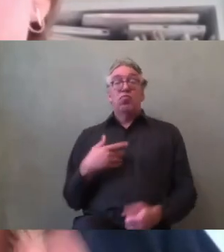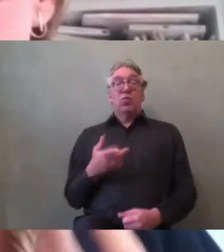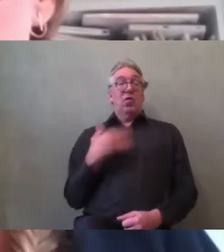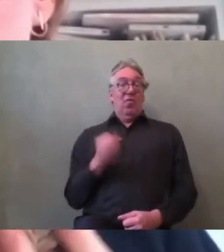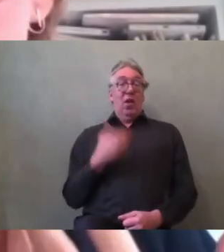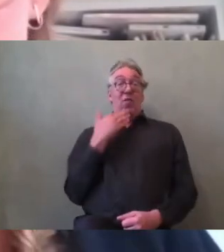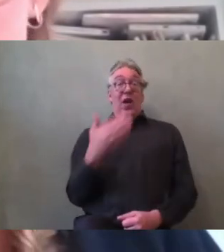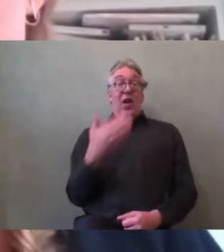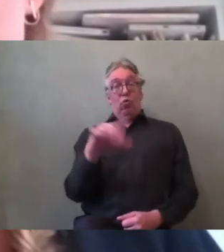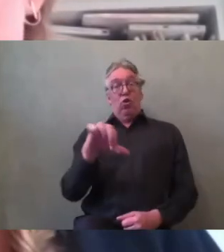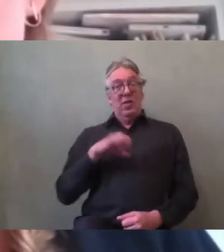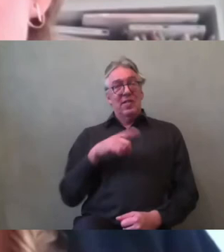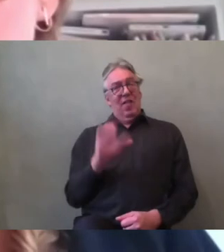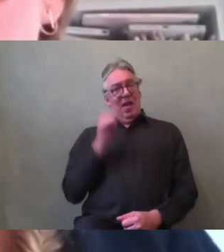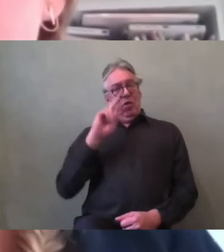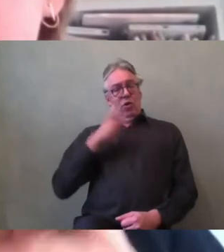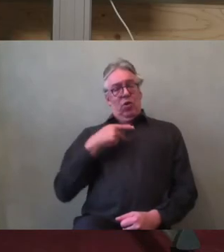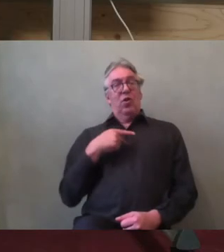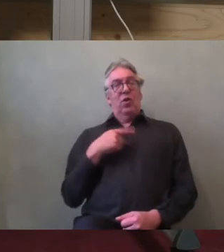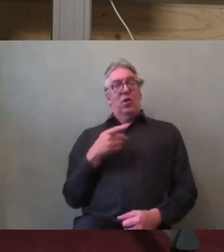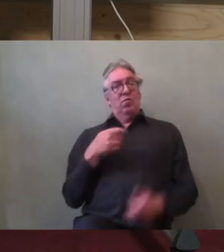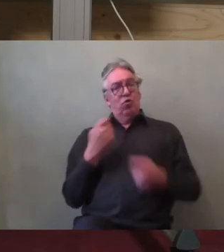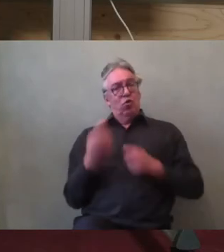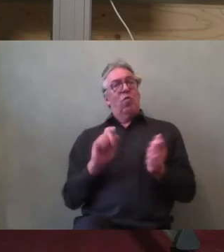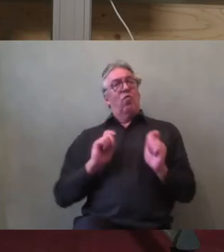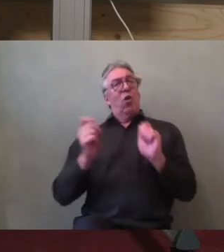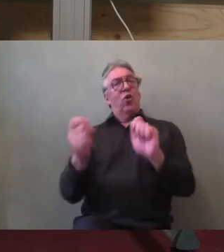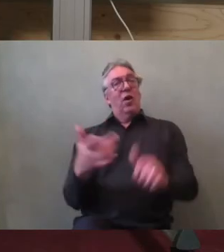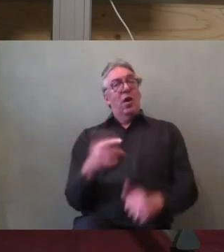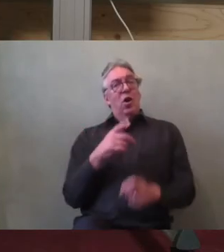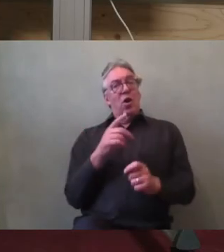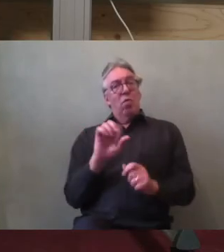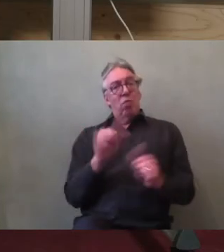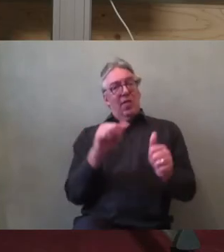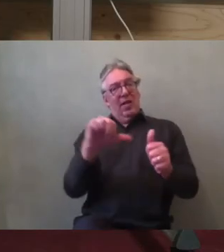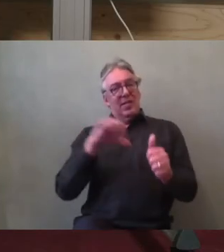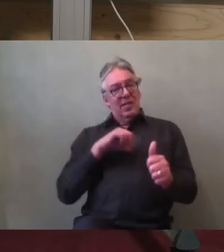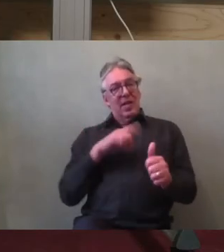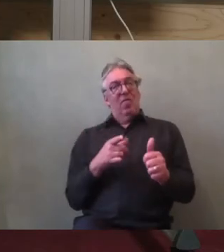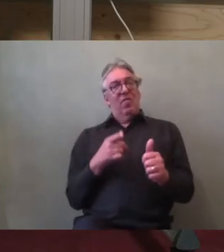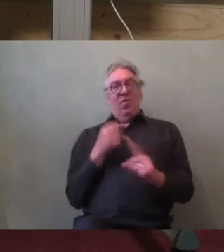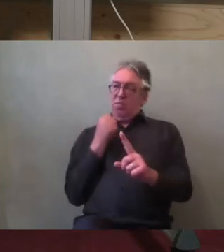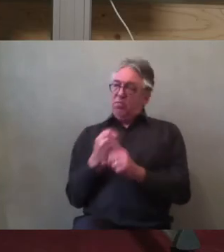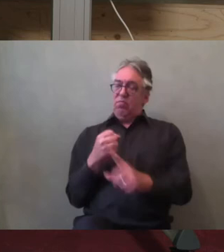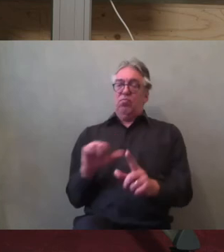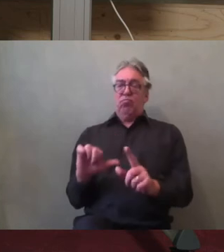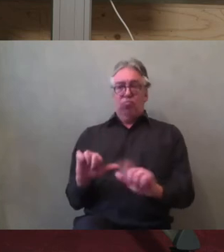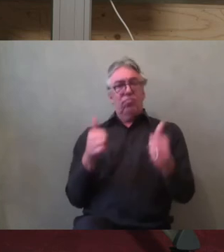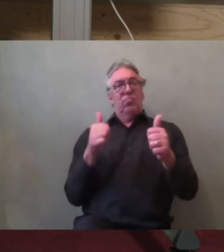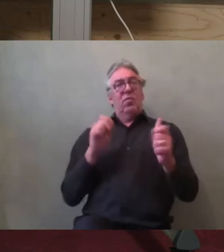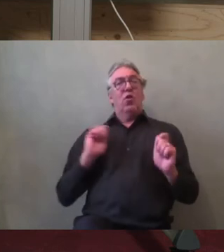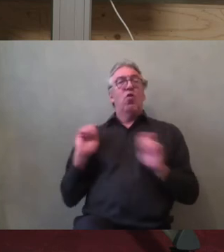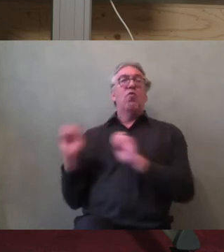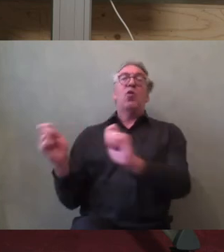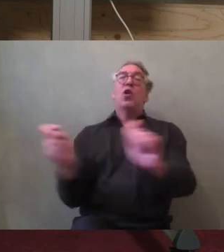zelf die agent of change te zijn. Zelf degene te zijn die de verandering in de organisatie teweeg brengt. Door gewoon